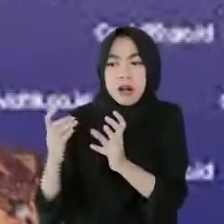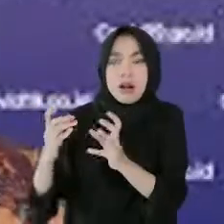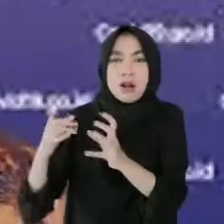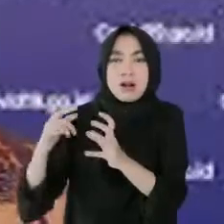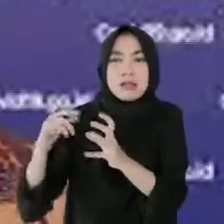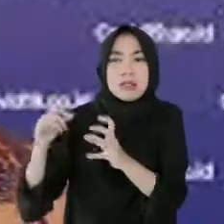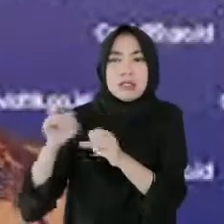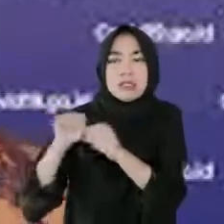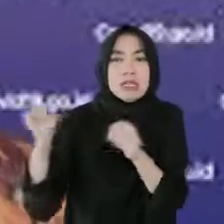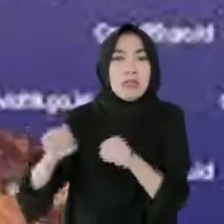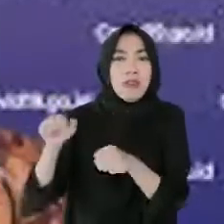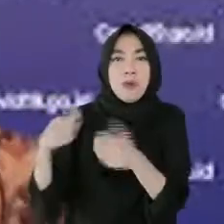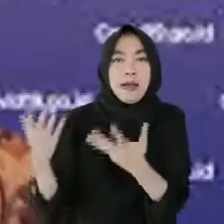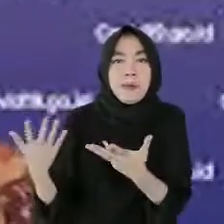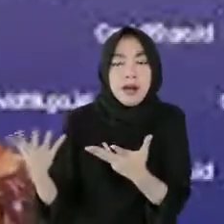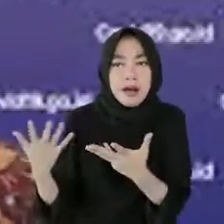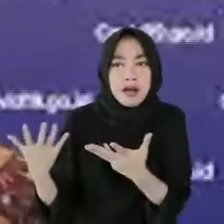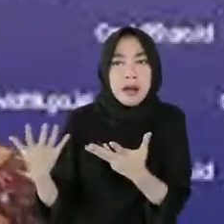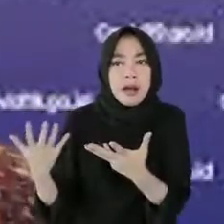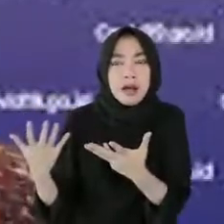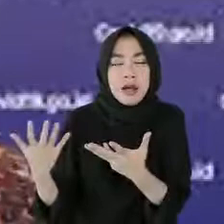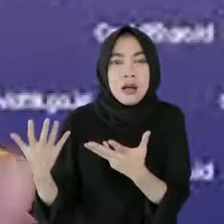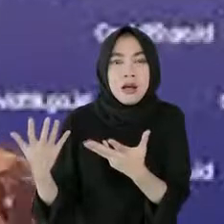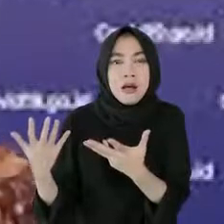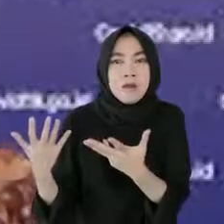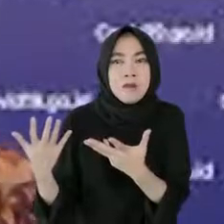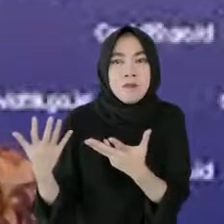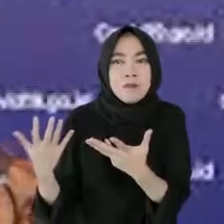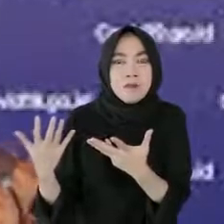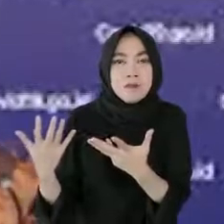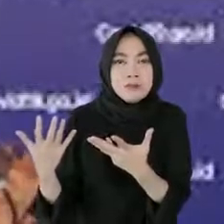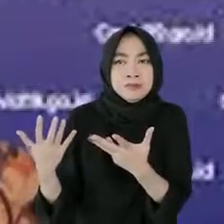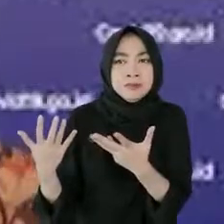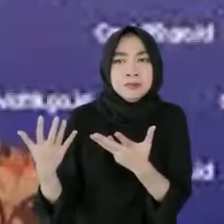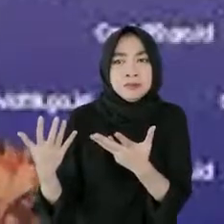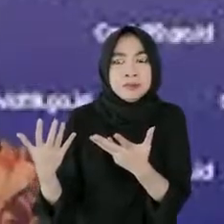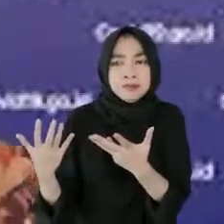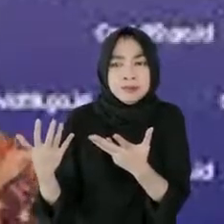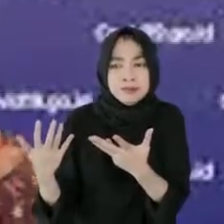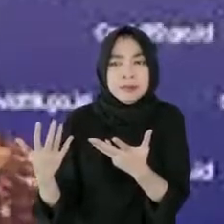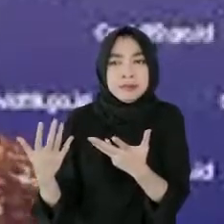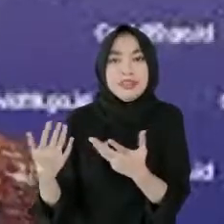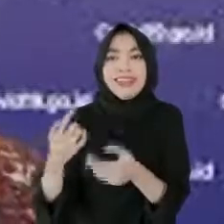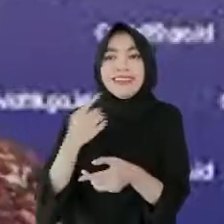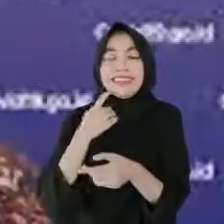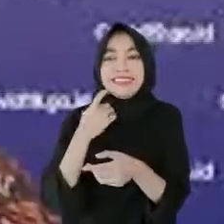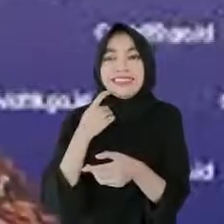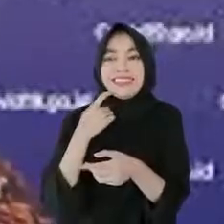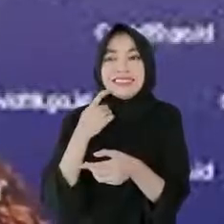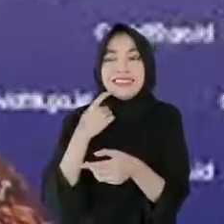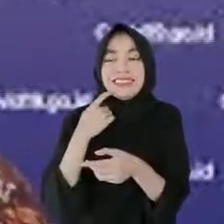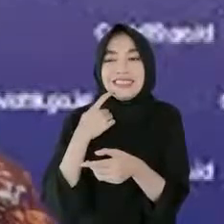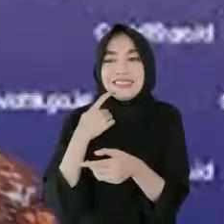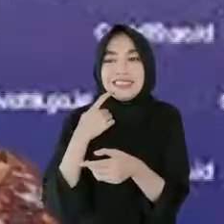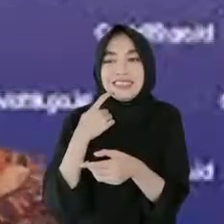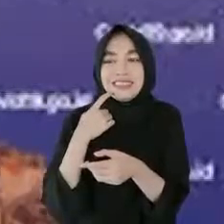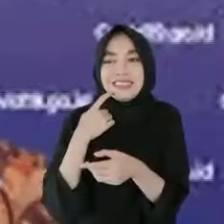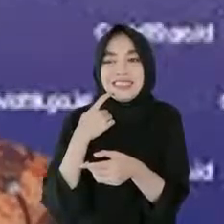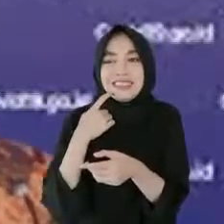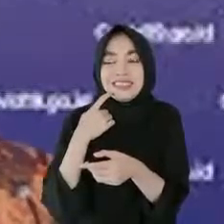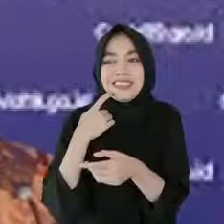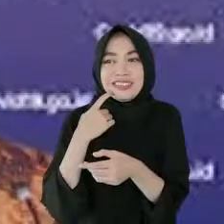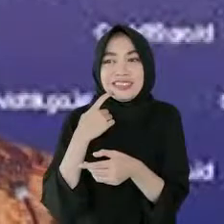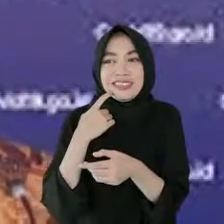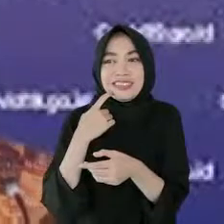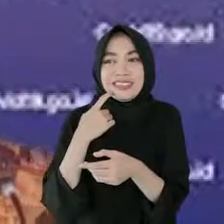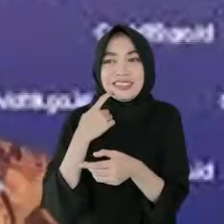menerapkan sistem tersebut dan bagaimana kita sekarang bicara soal risk siap agar berpihak bilamana